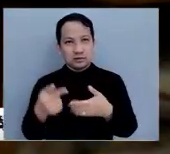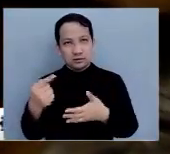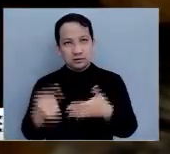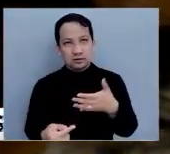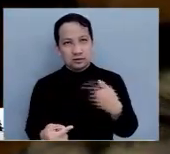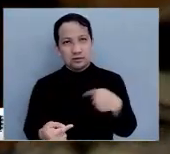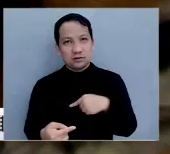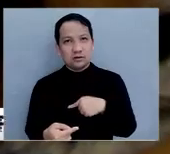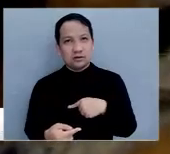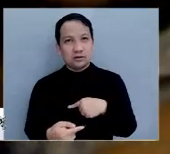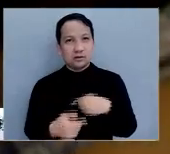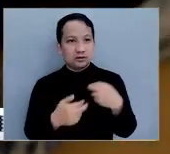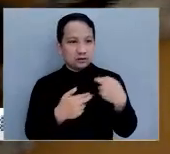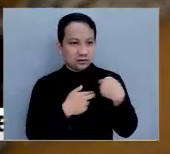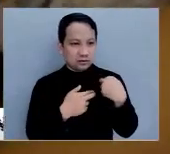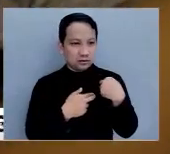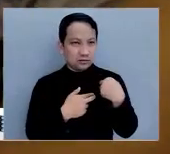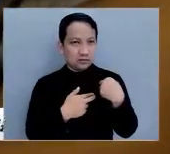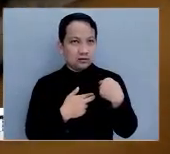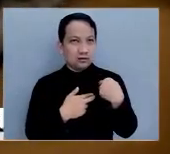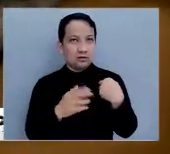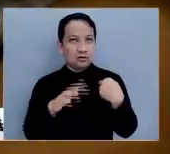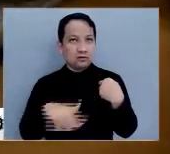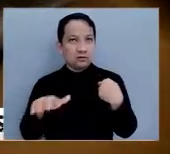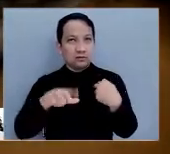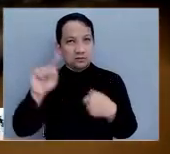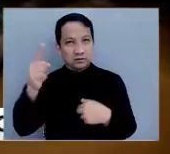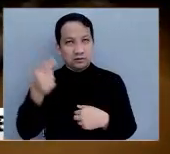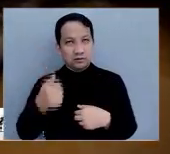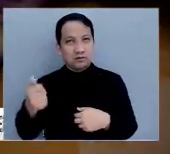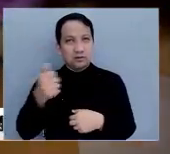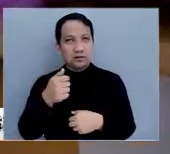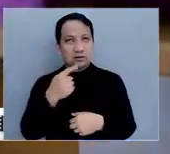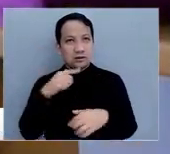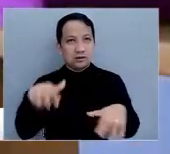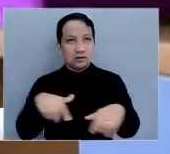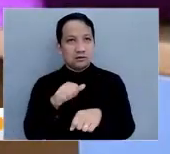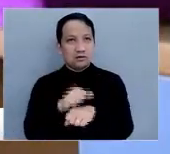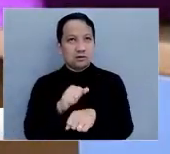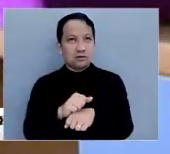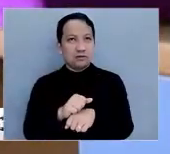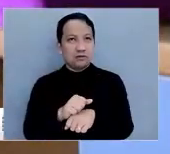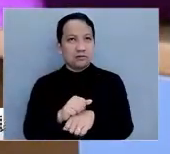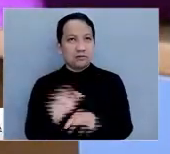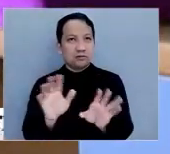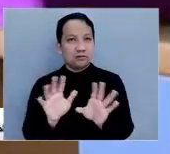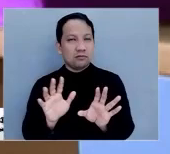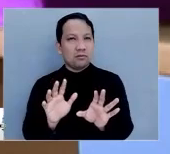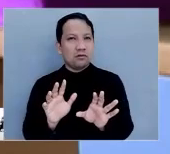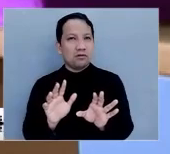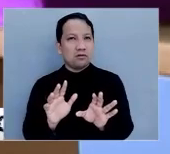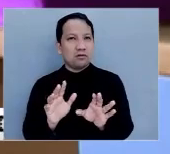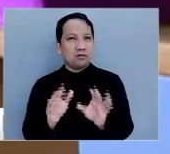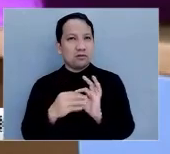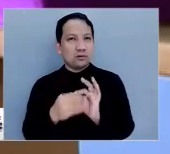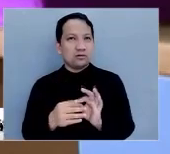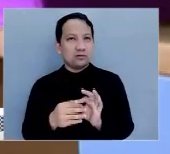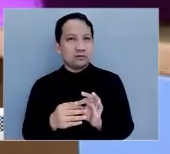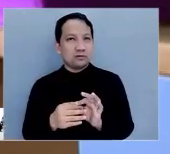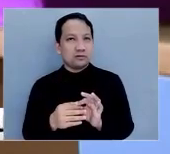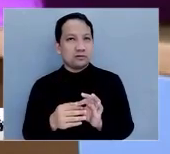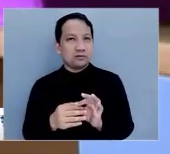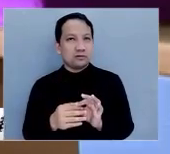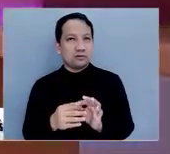may responsibilities ako with my family kasi panganay. Tapos, I'm working din. Ayoko rin kasi magkaroon ng person na